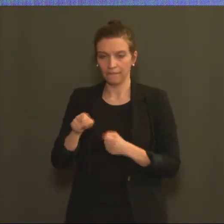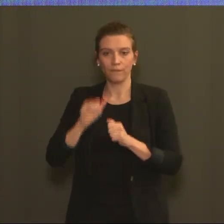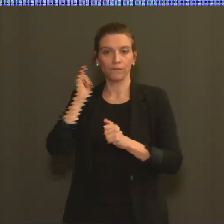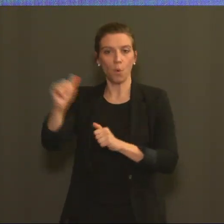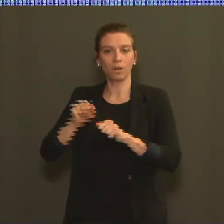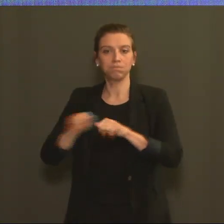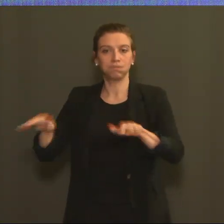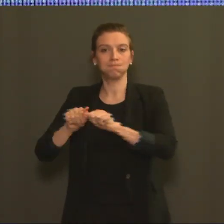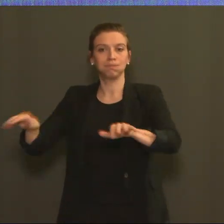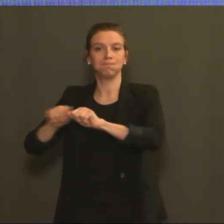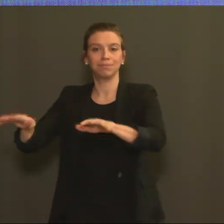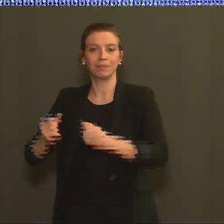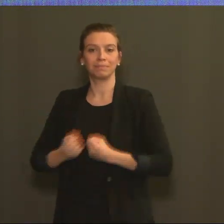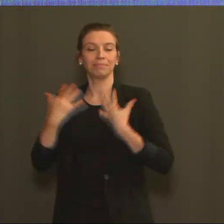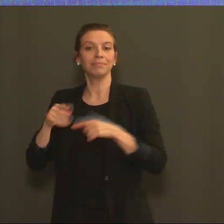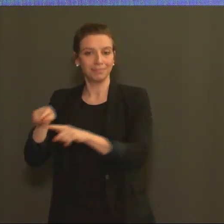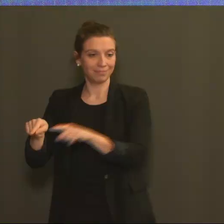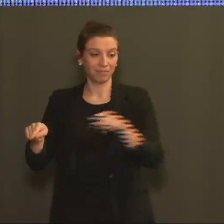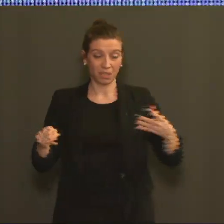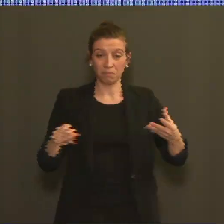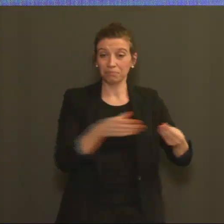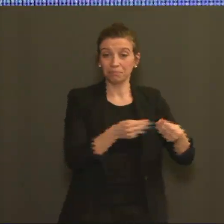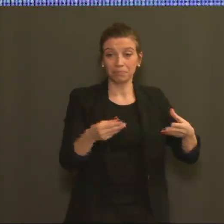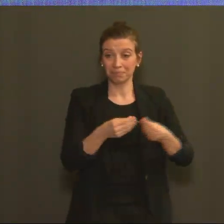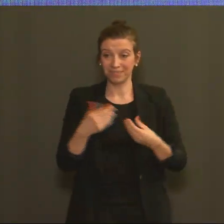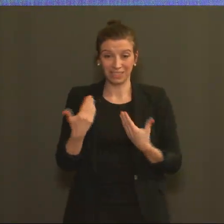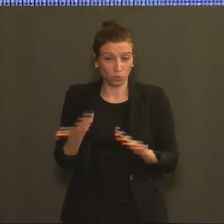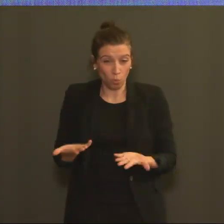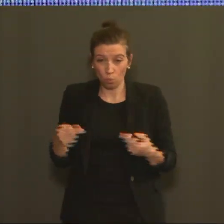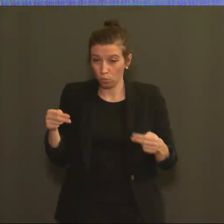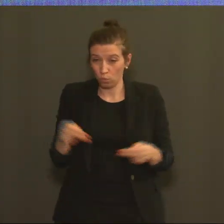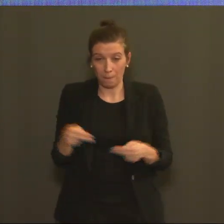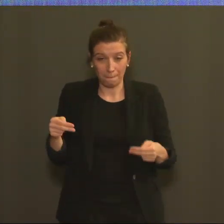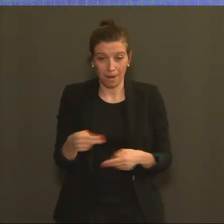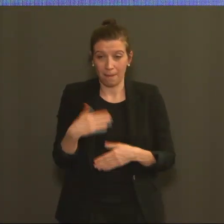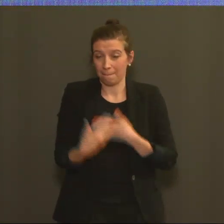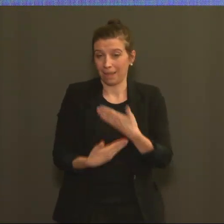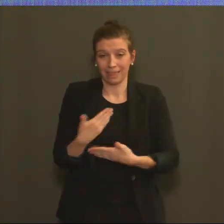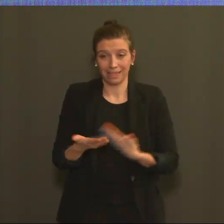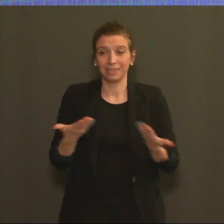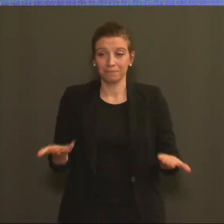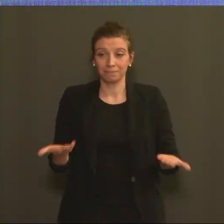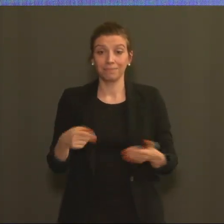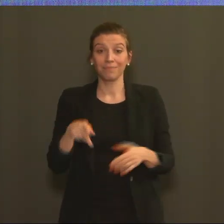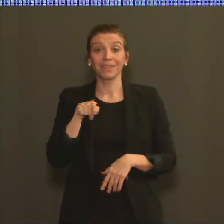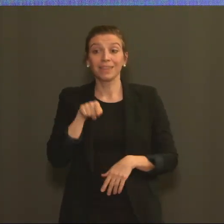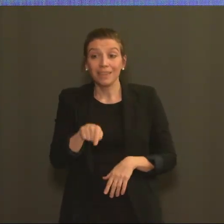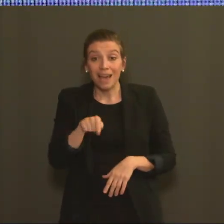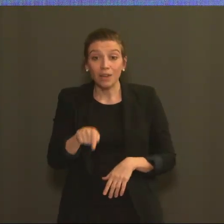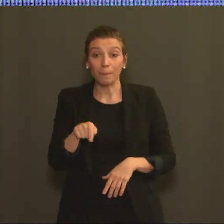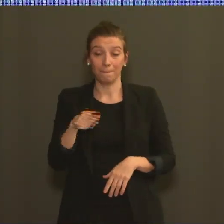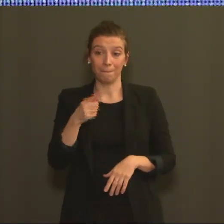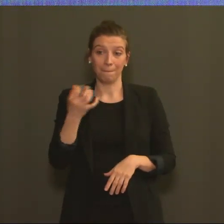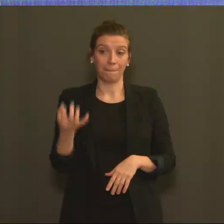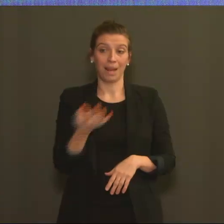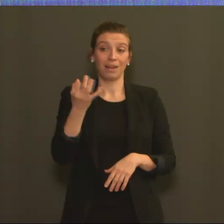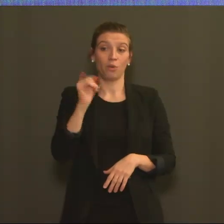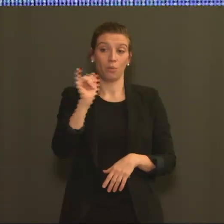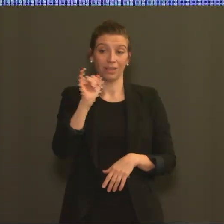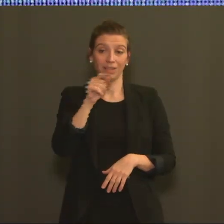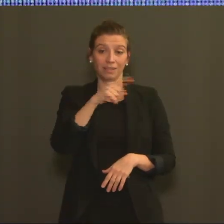het is daarom ook belangrijk dat we het coronavirus goed en steeds beter in zijn geheel blijven bestrijden los van